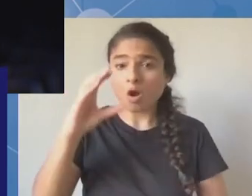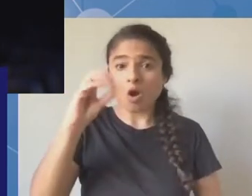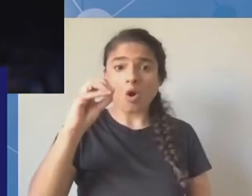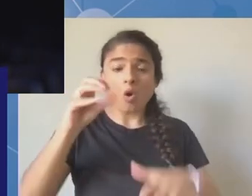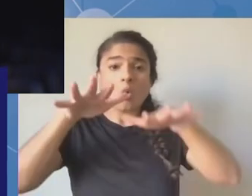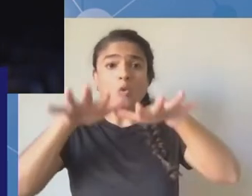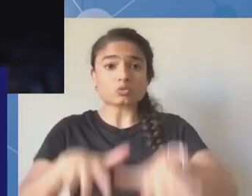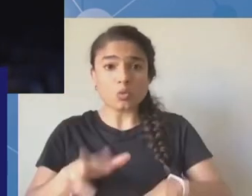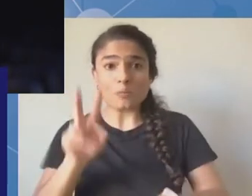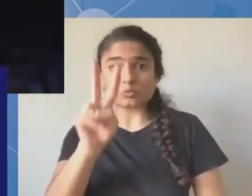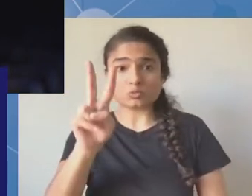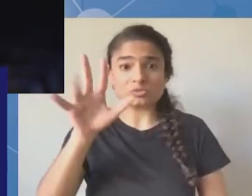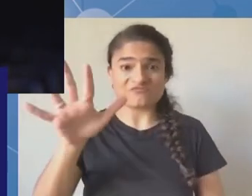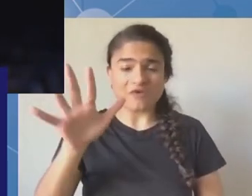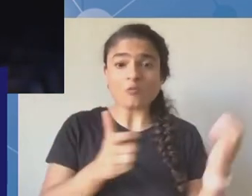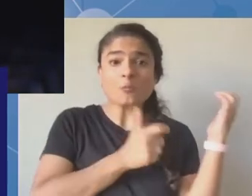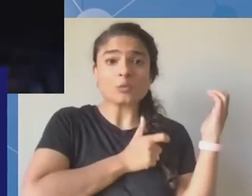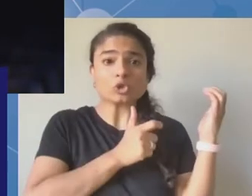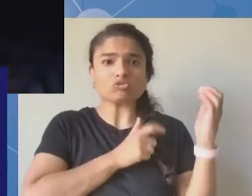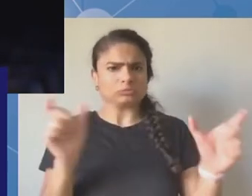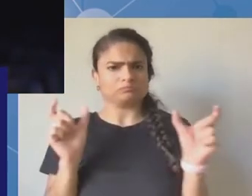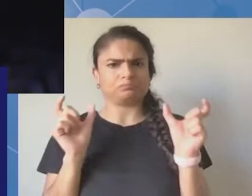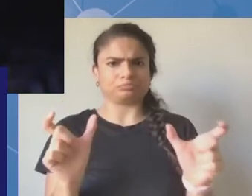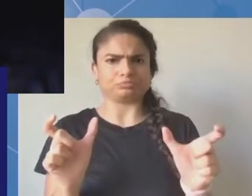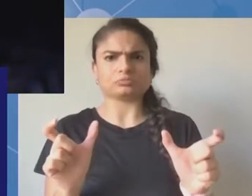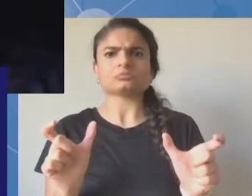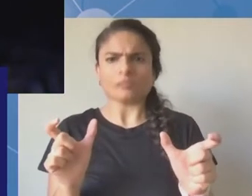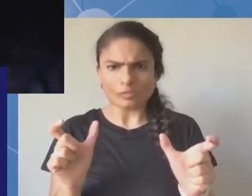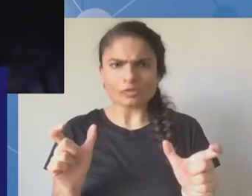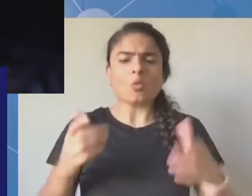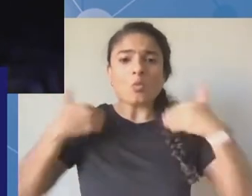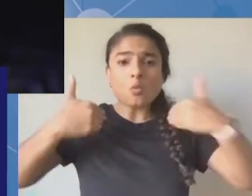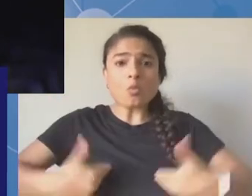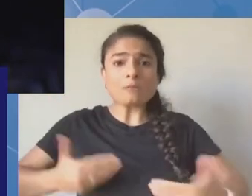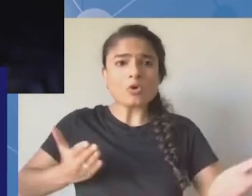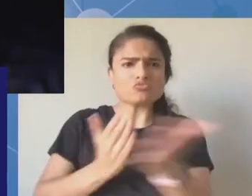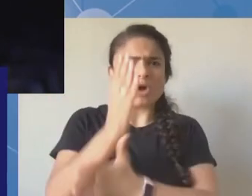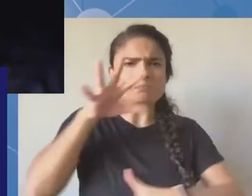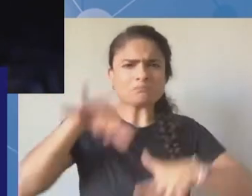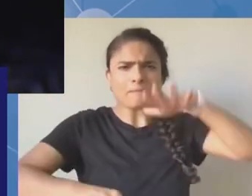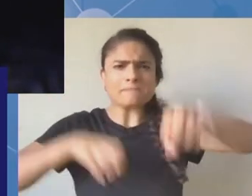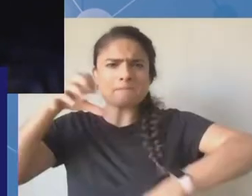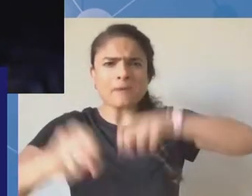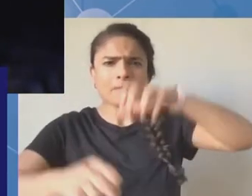أحيلكم إلى المواد المتاحة في هذا الخصوص من أجل